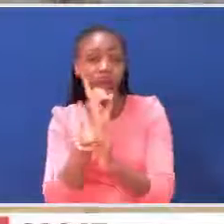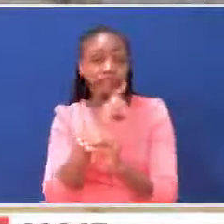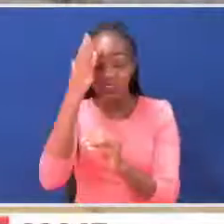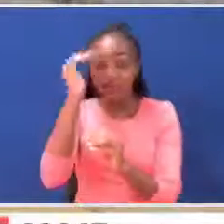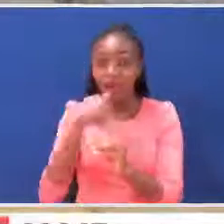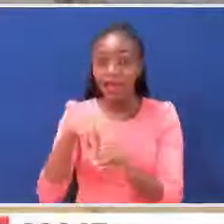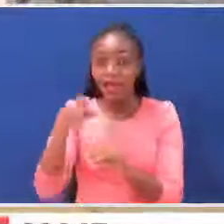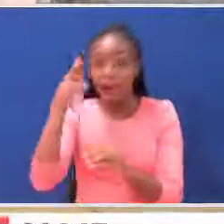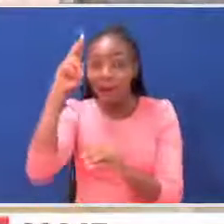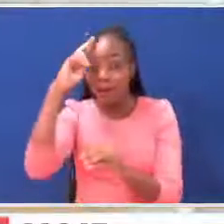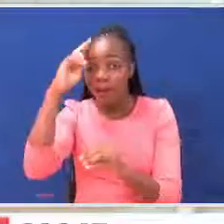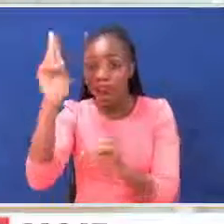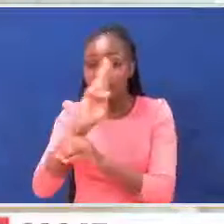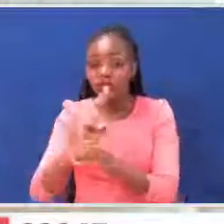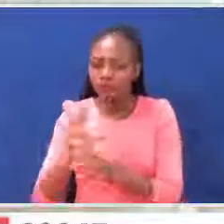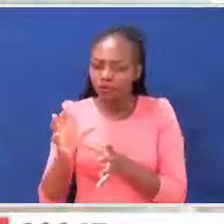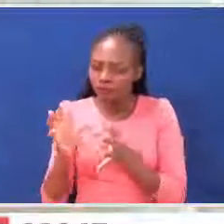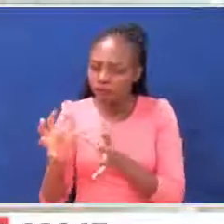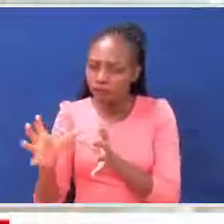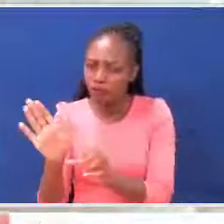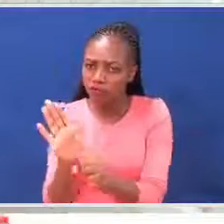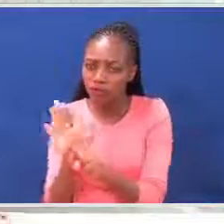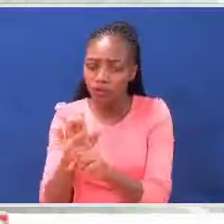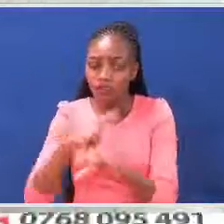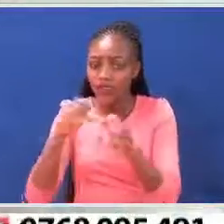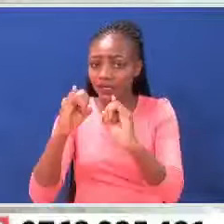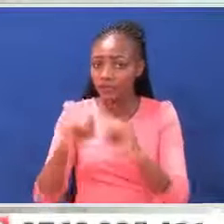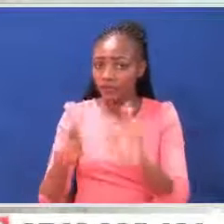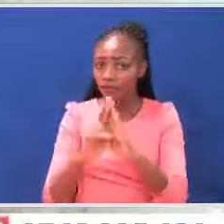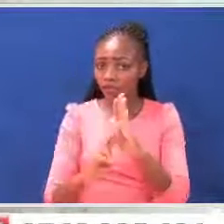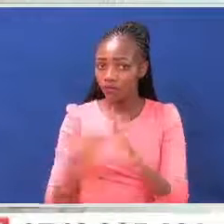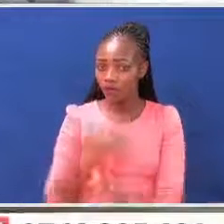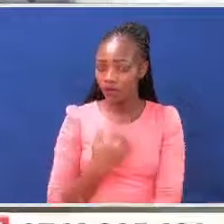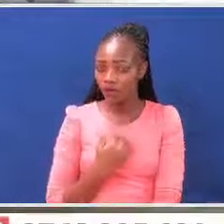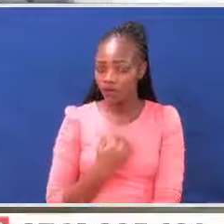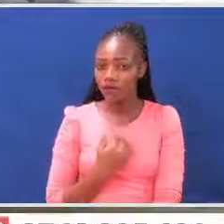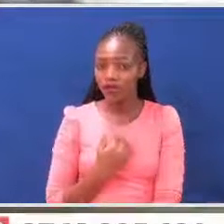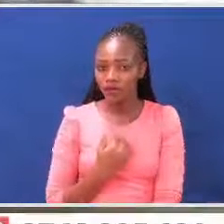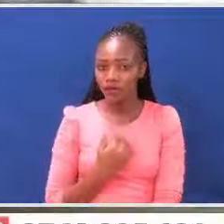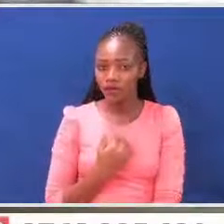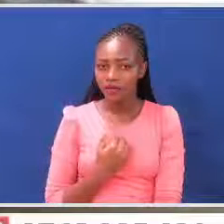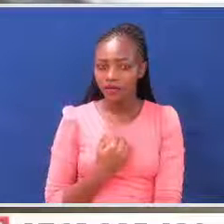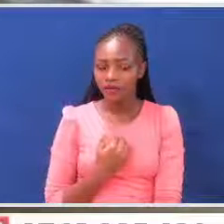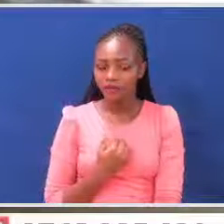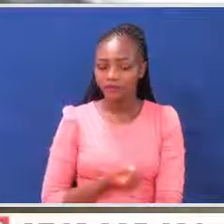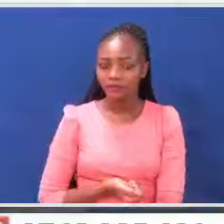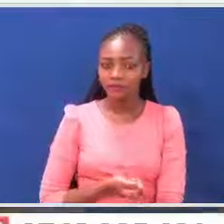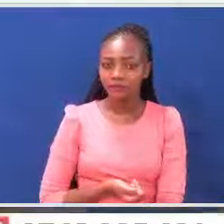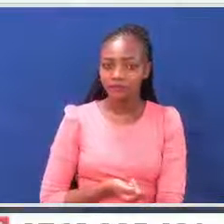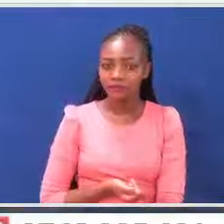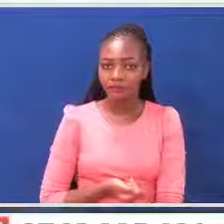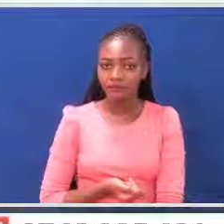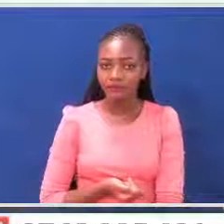wa polisi wanatumia nguvu kupita kiasi katika kutekeleza masharti haya. Walikuja wakashika mwenye anauza nyama.